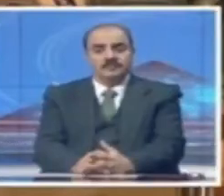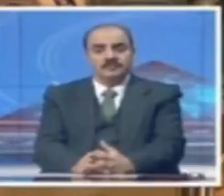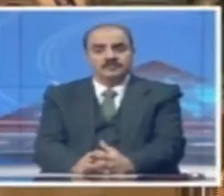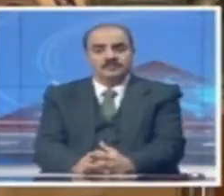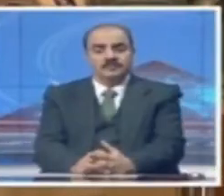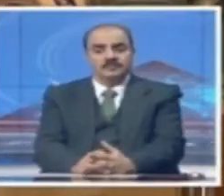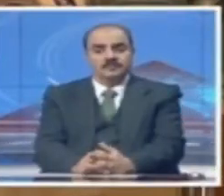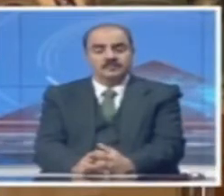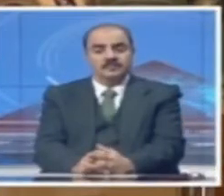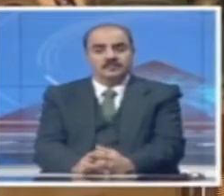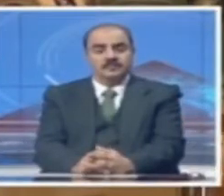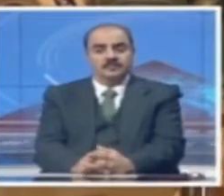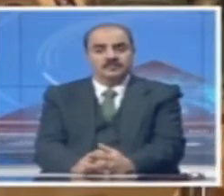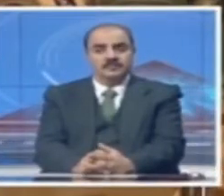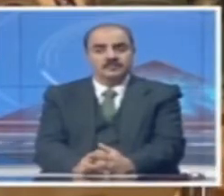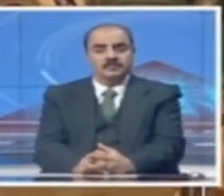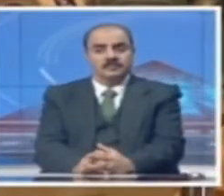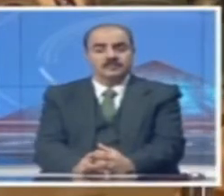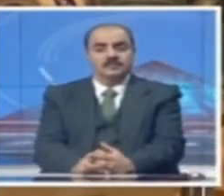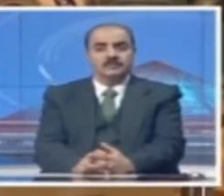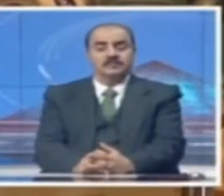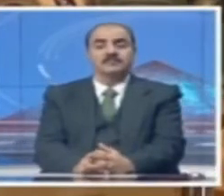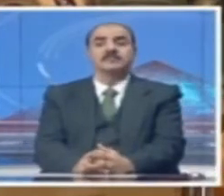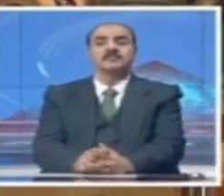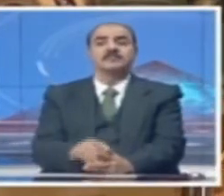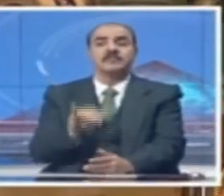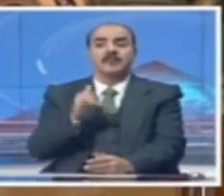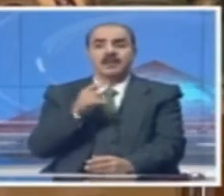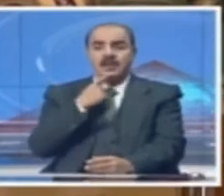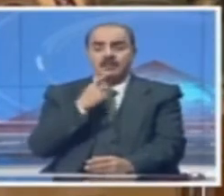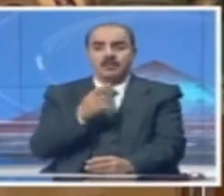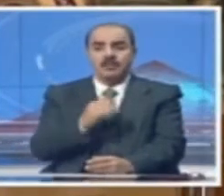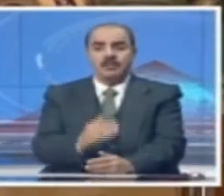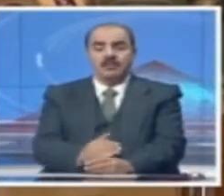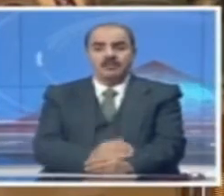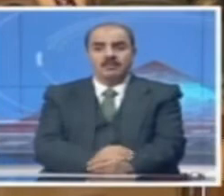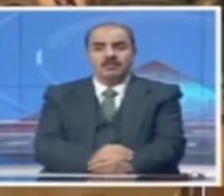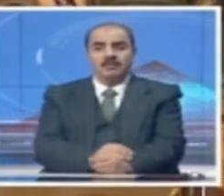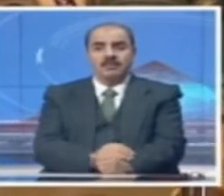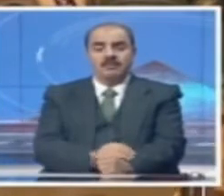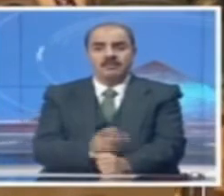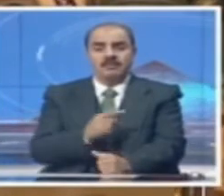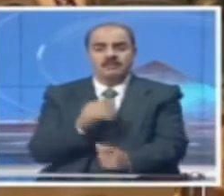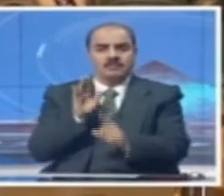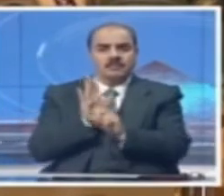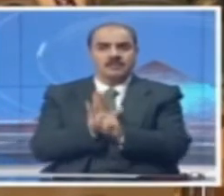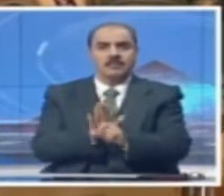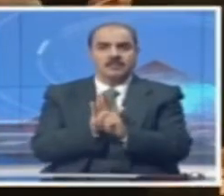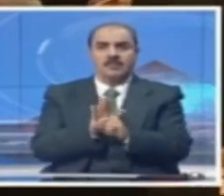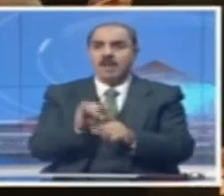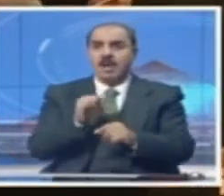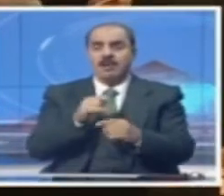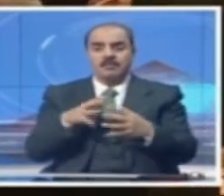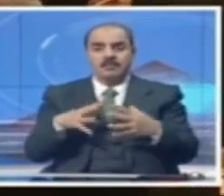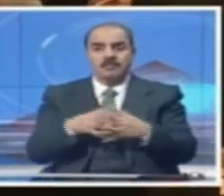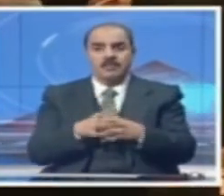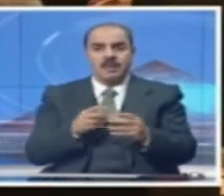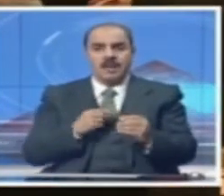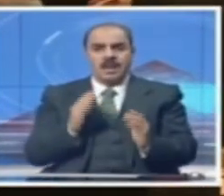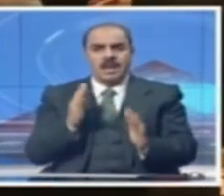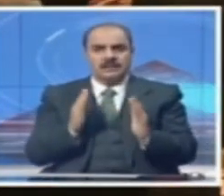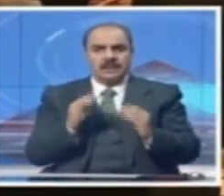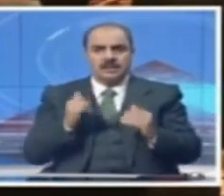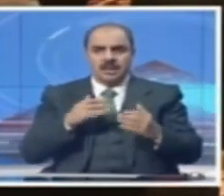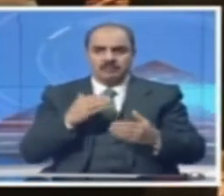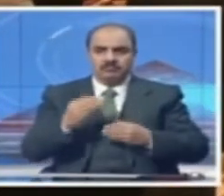شكري وتقديري لجمهورية مصر العربية على ما قامت به من دعم كبير للبرلمان العربي لوضع آلية